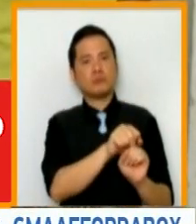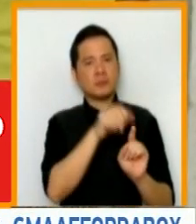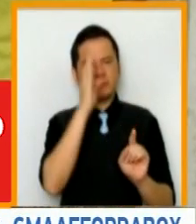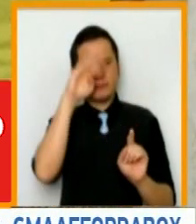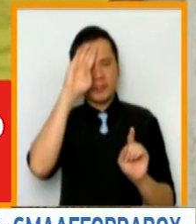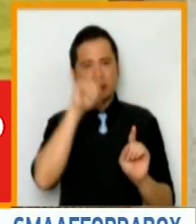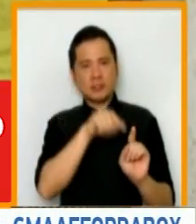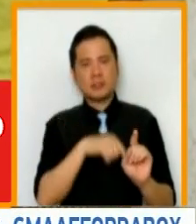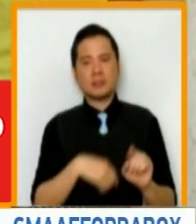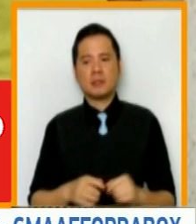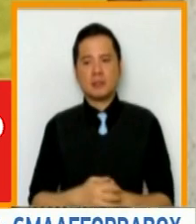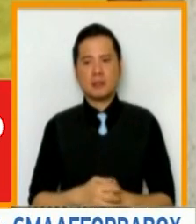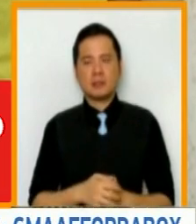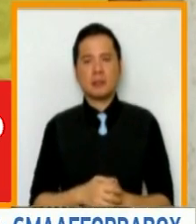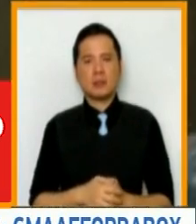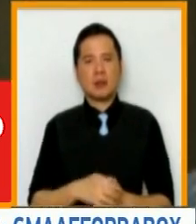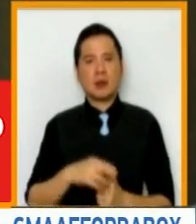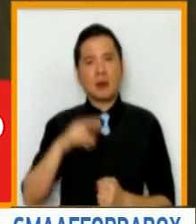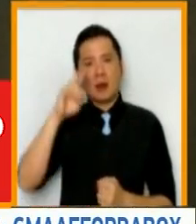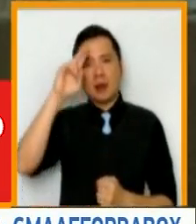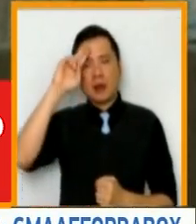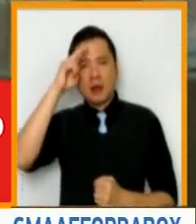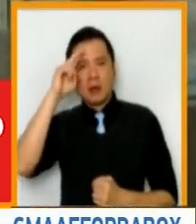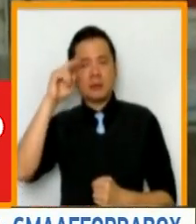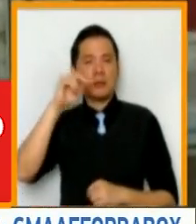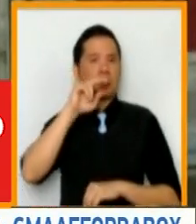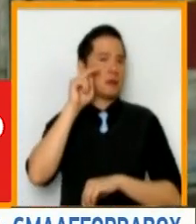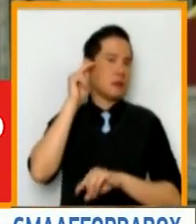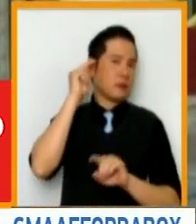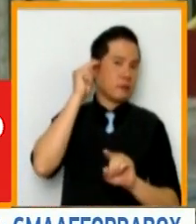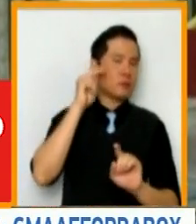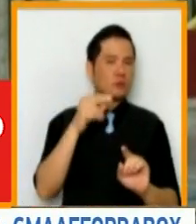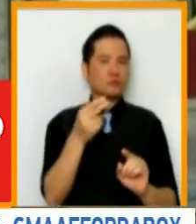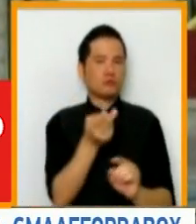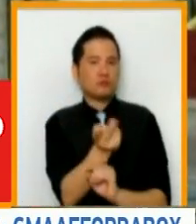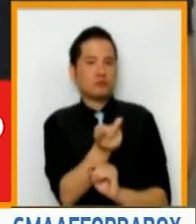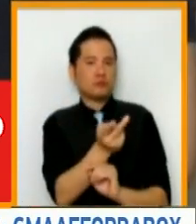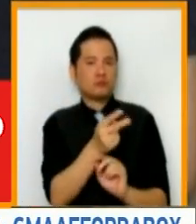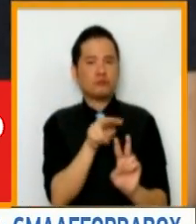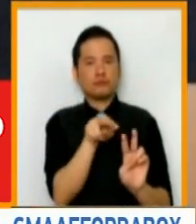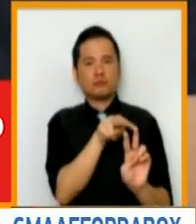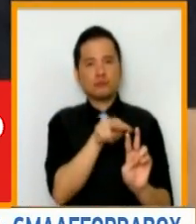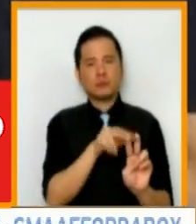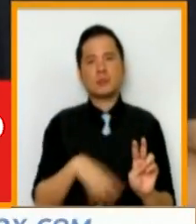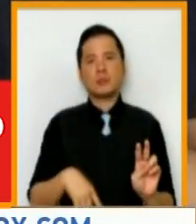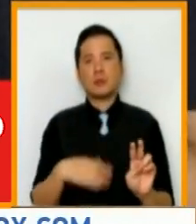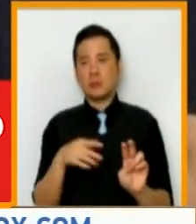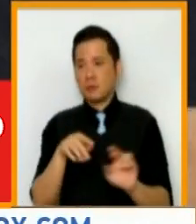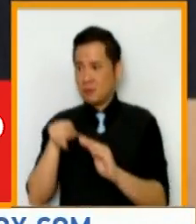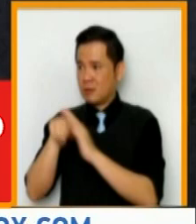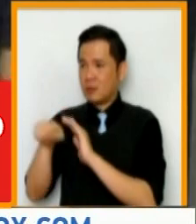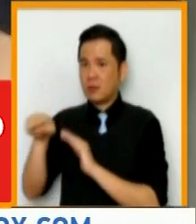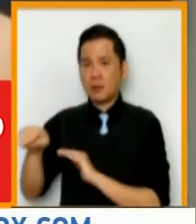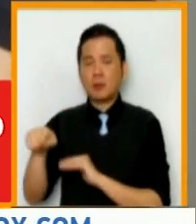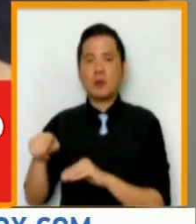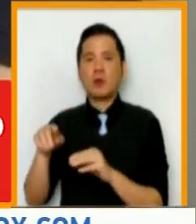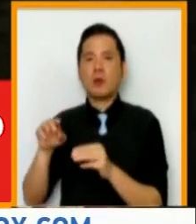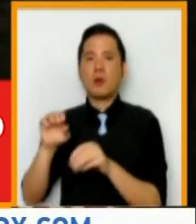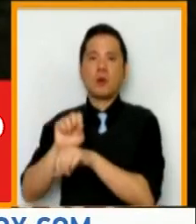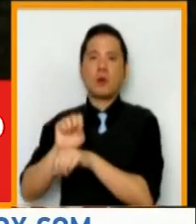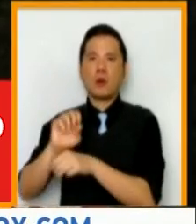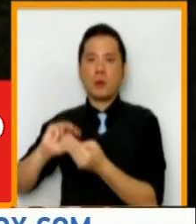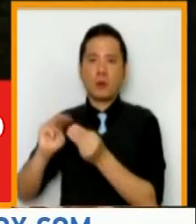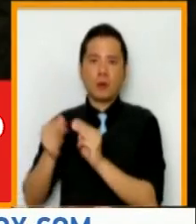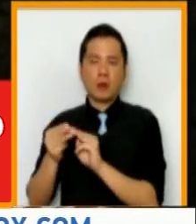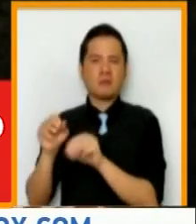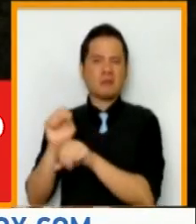ng dalawang inaresto na tinuturong pumatay kay Romel Montecarlo na kanilang katrabaho sa junk shop sa Tondo noong taong 2018.